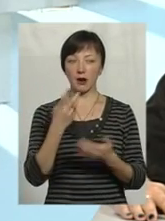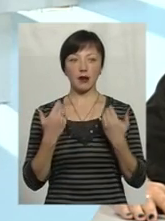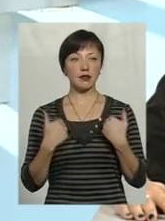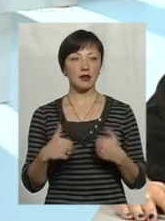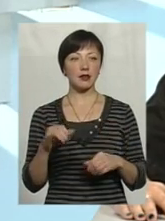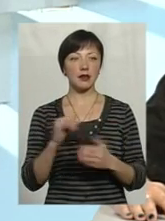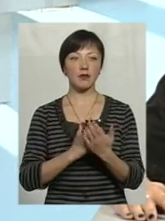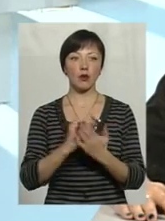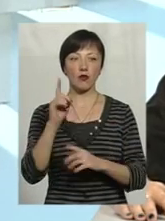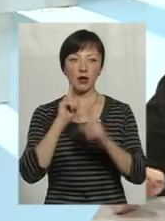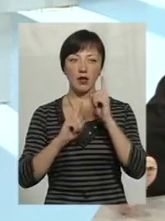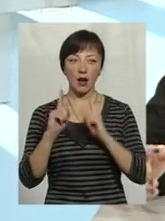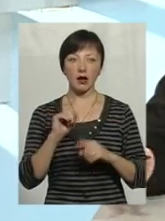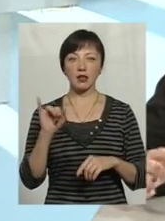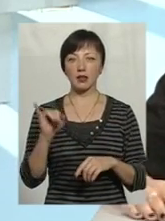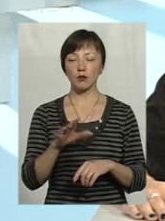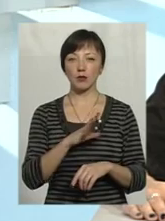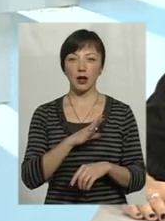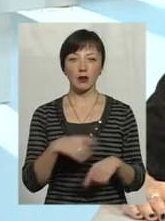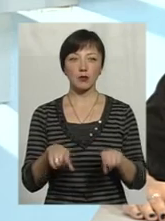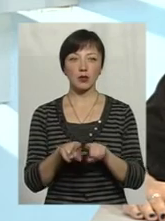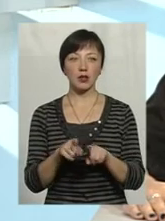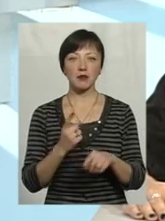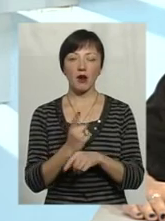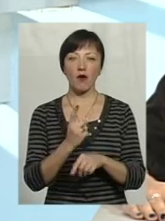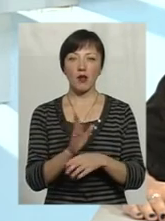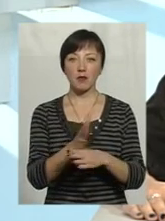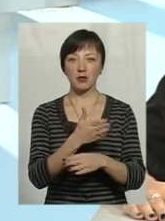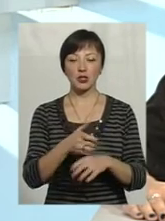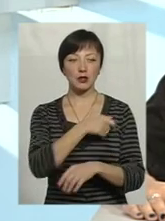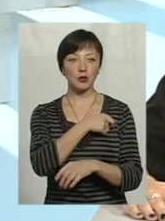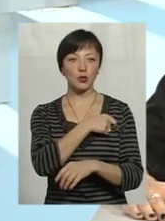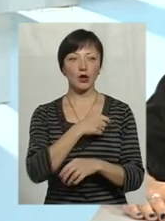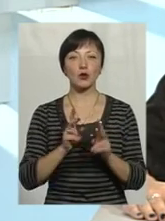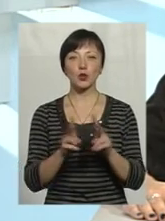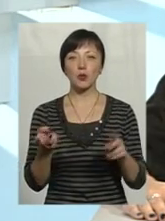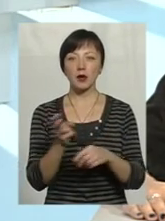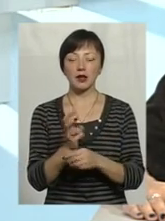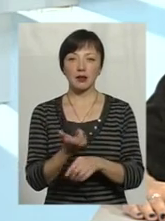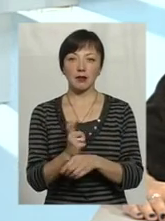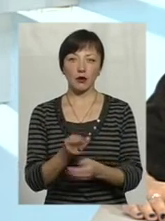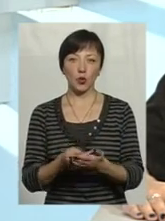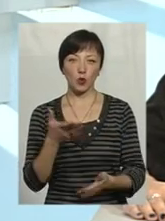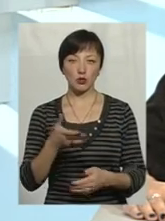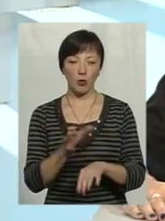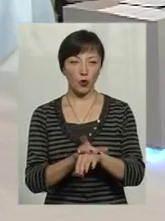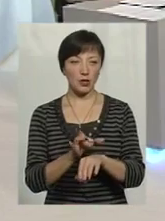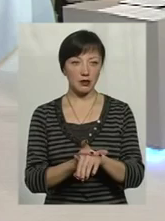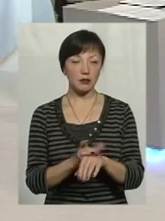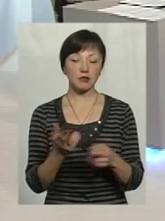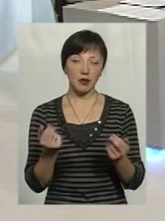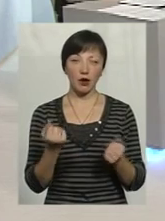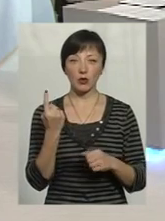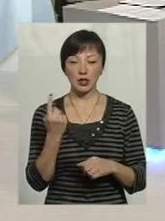і в Верховній Раді там навіть були такі приколи між депутатами, хто прийде з найдорожчим годинником. Так, так. І